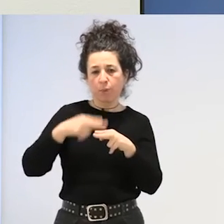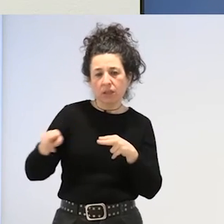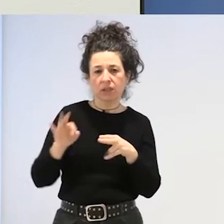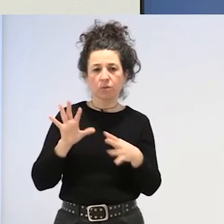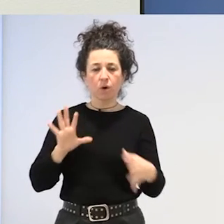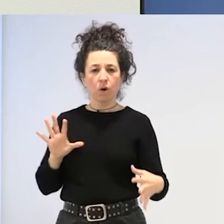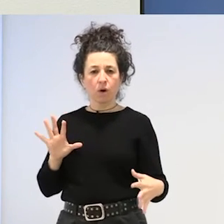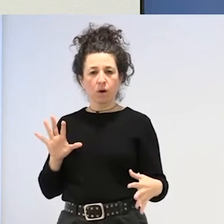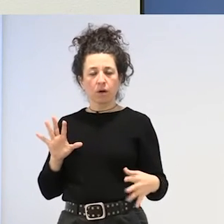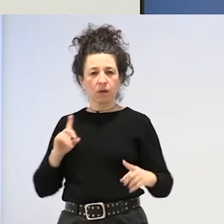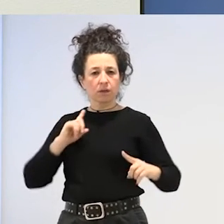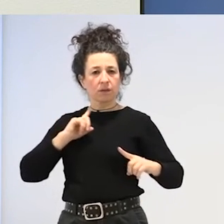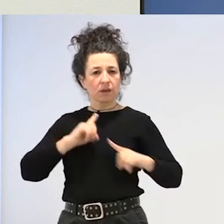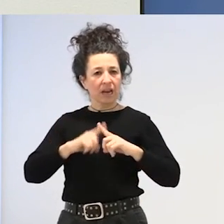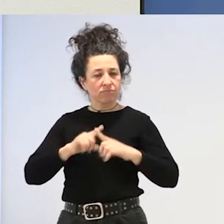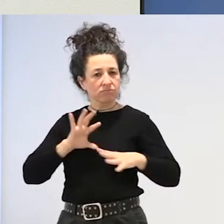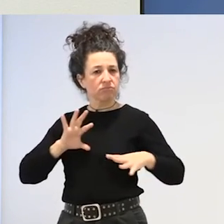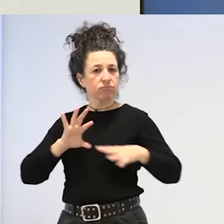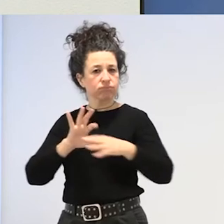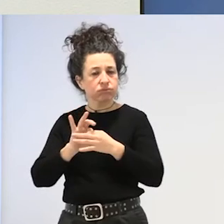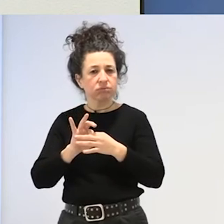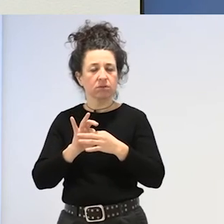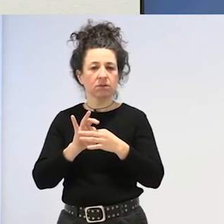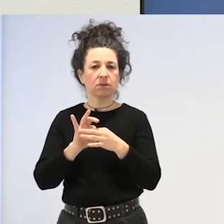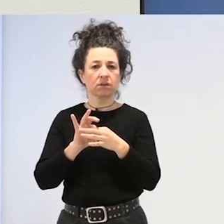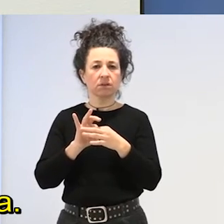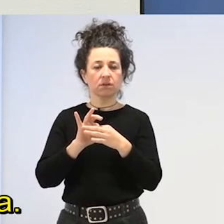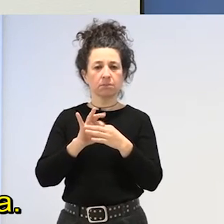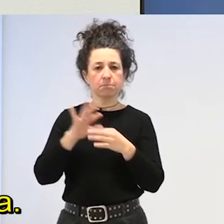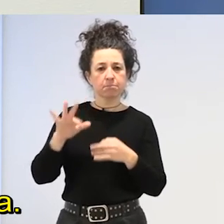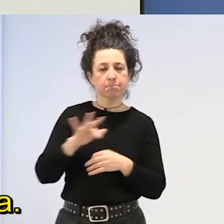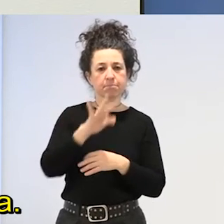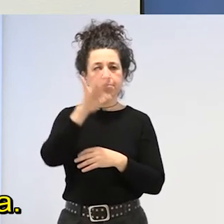harreman sexualak eta sexuen